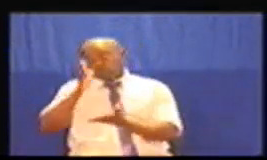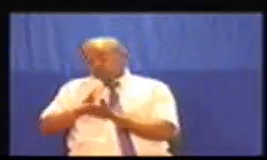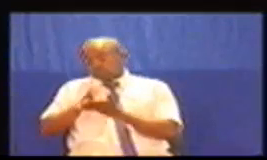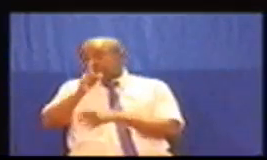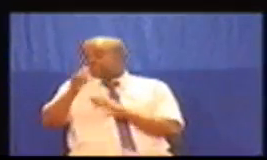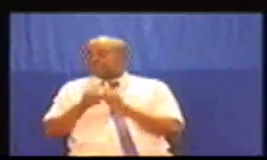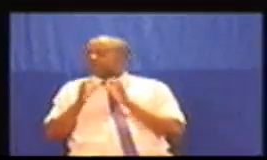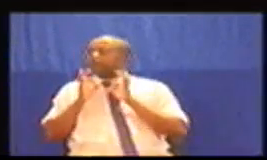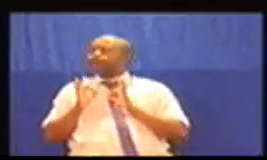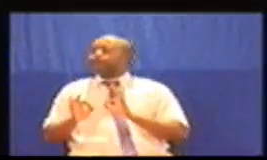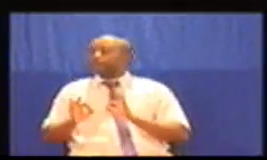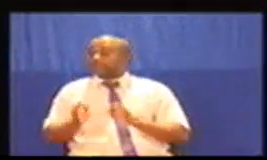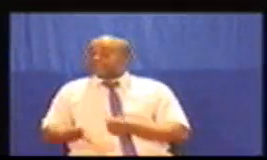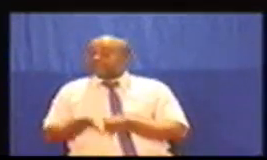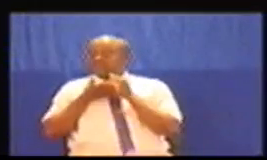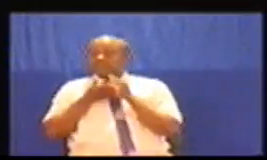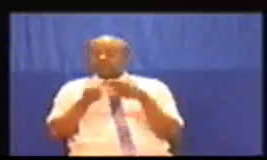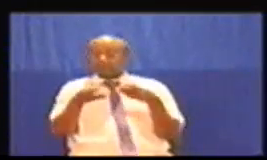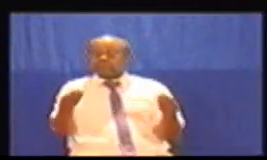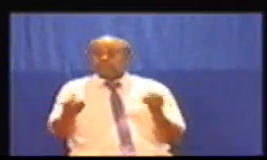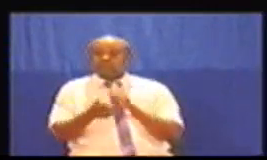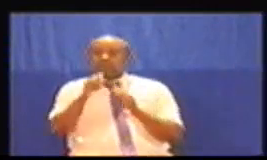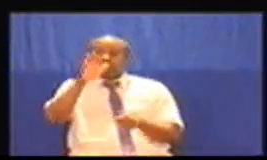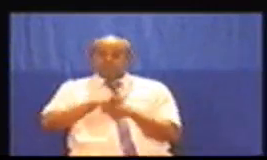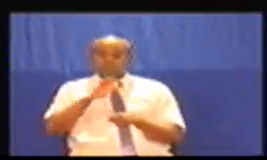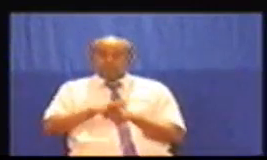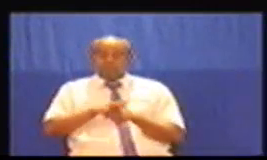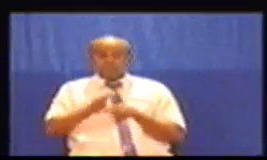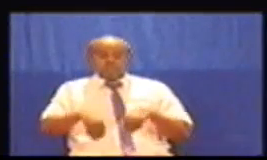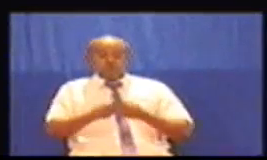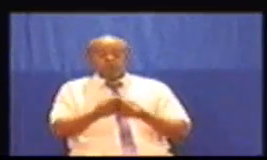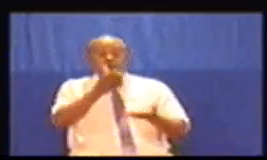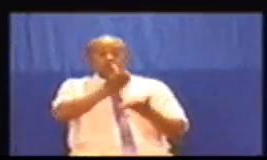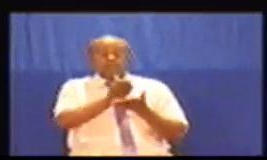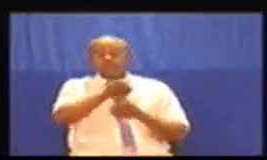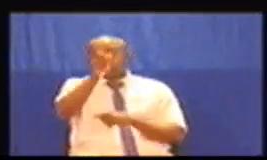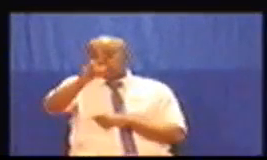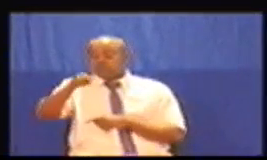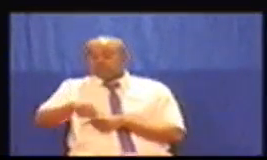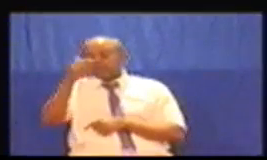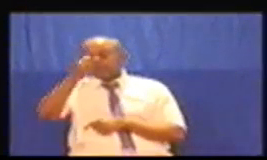sana ya utoaji haki kwa wananchi wetu wa Tanzania.